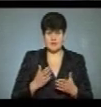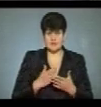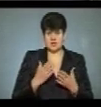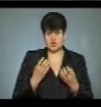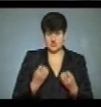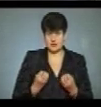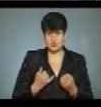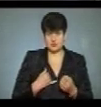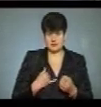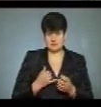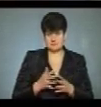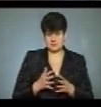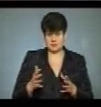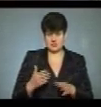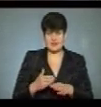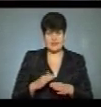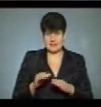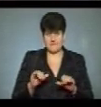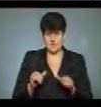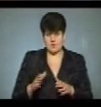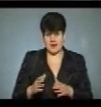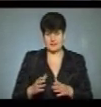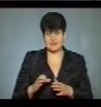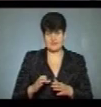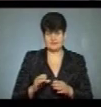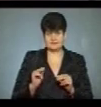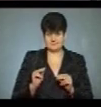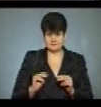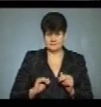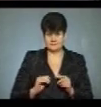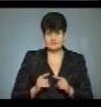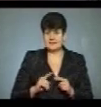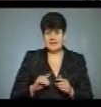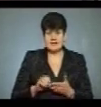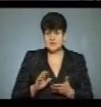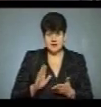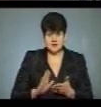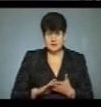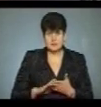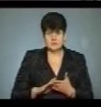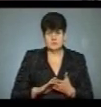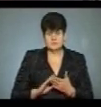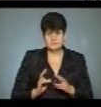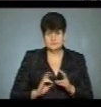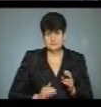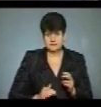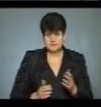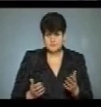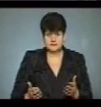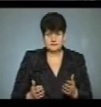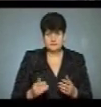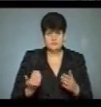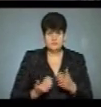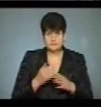нас така левова частина – неформальний сектор економіки, тобто не зареєстровані суб'єкти господарської діяльності. Так от, по